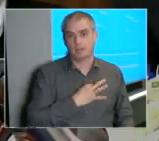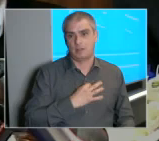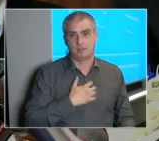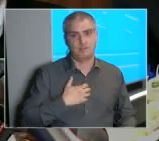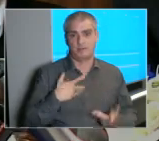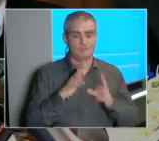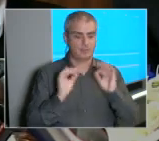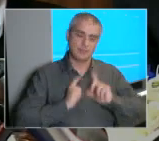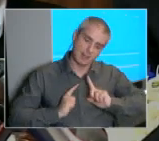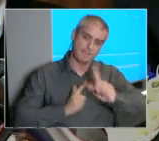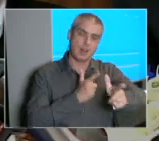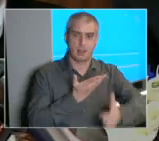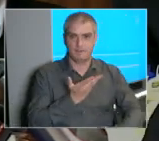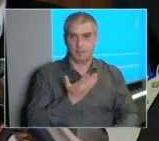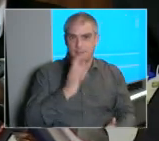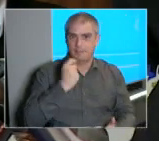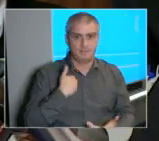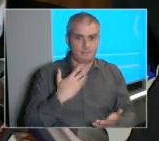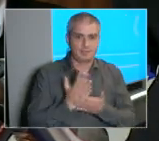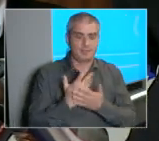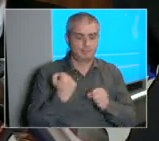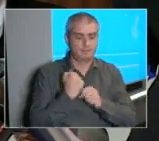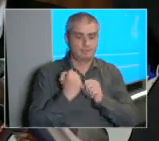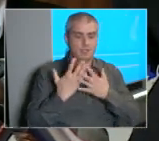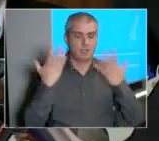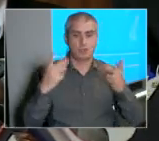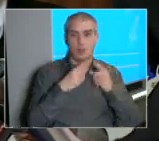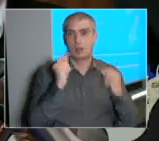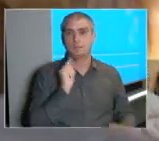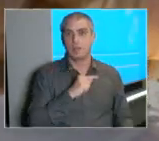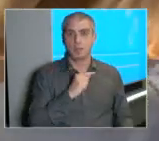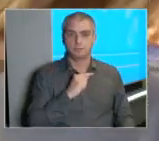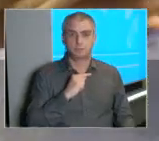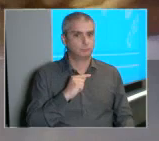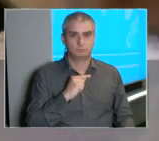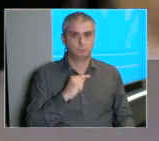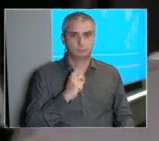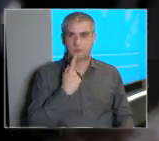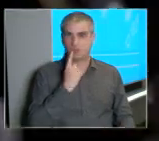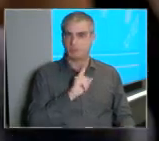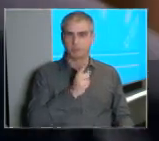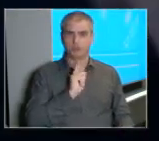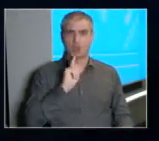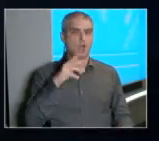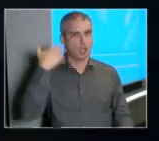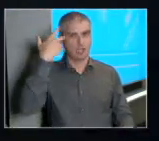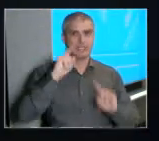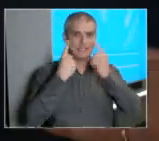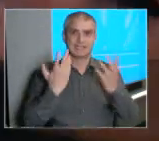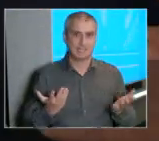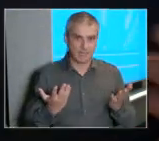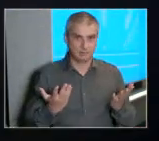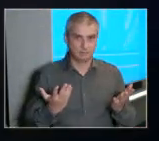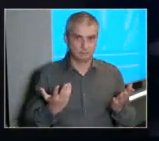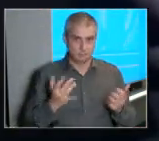נפתח במלחמה, אם נכין מבצע גדול ברצועת עזה. זה לא אומר שמבצע כזה לא יתקיים,